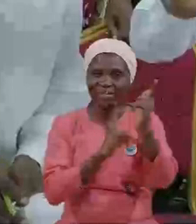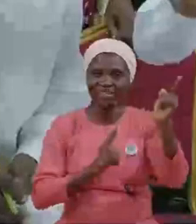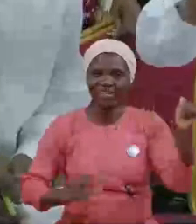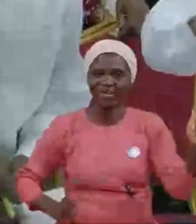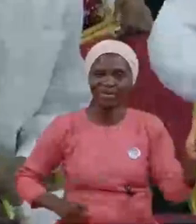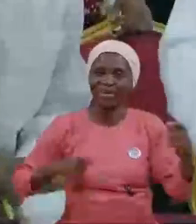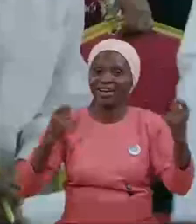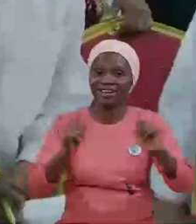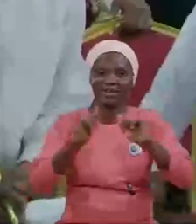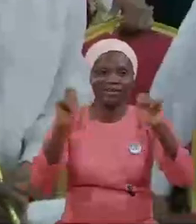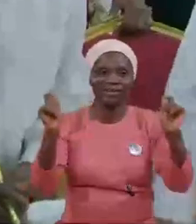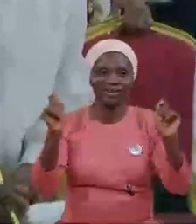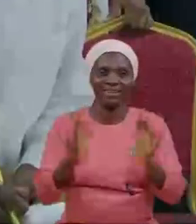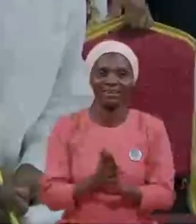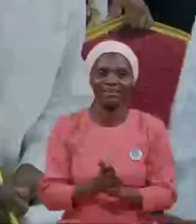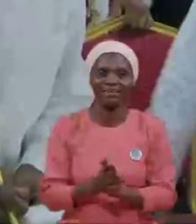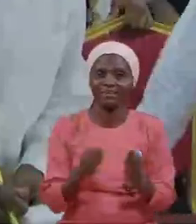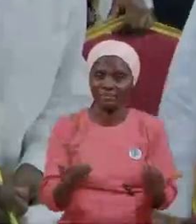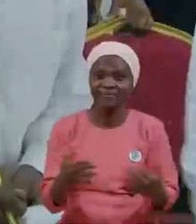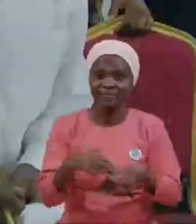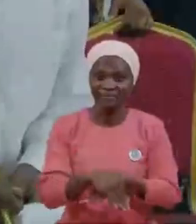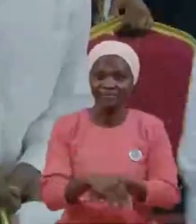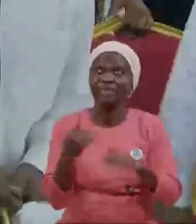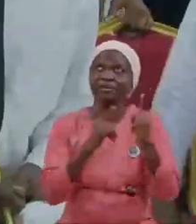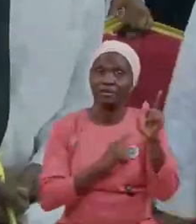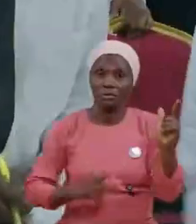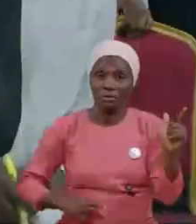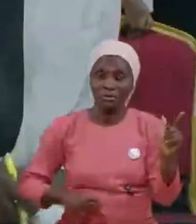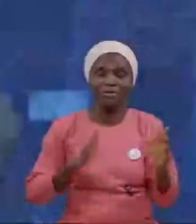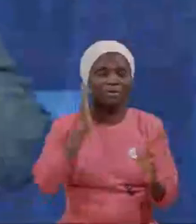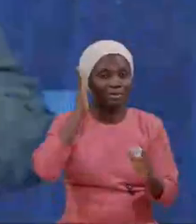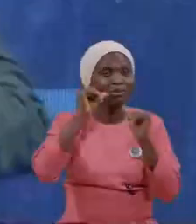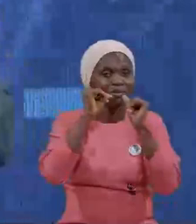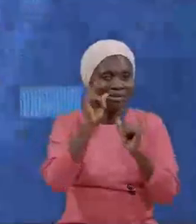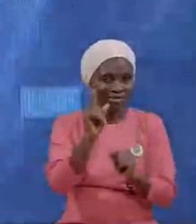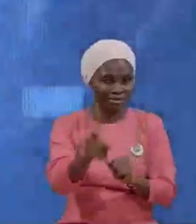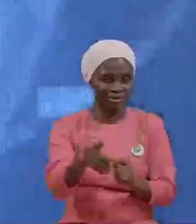Ce soir, le Seigneur vous bénira spécialement.